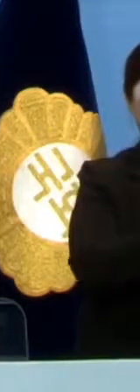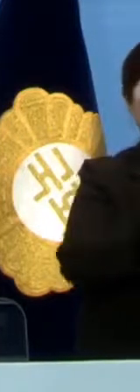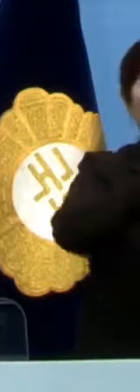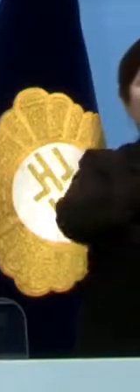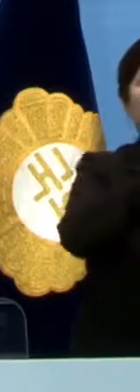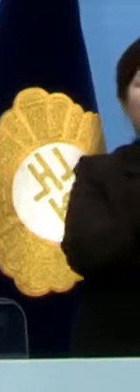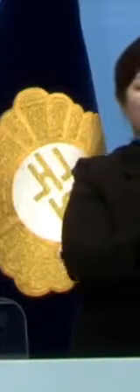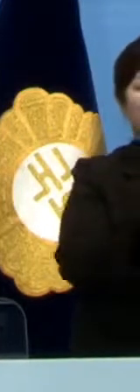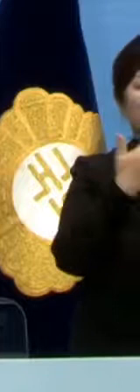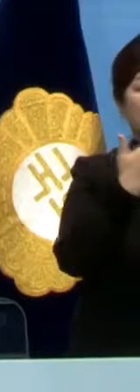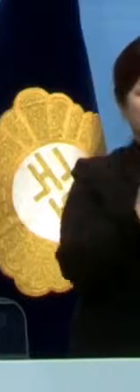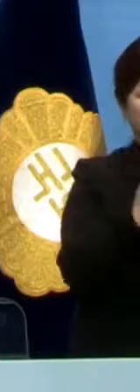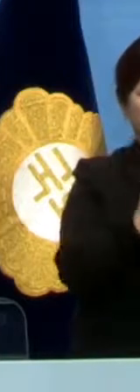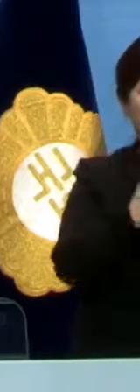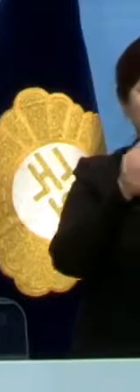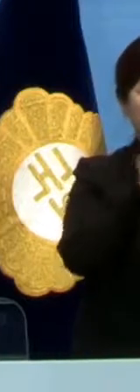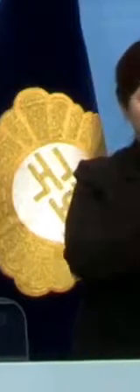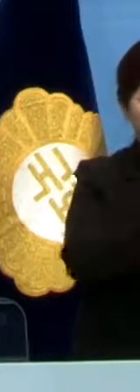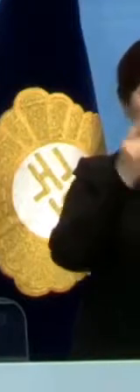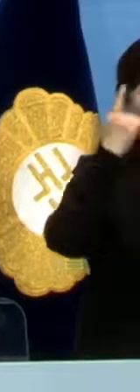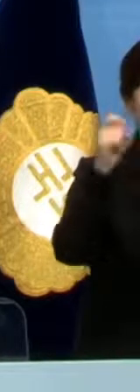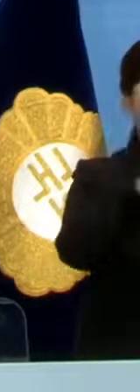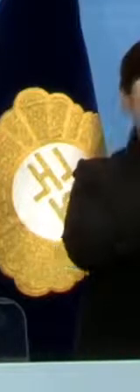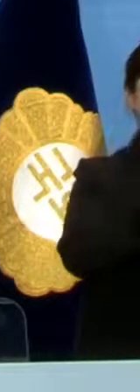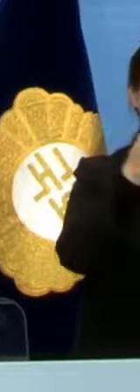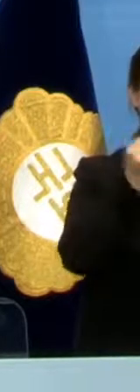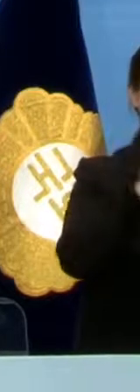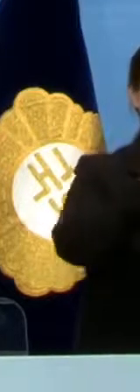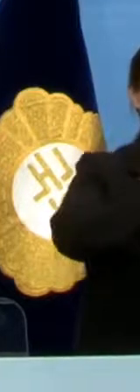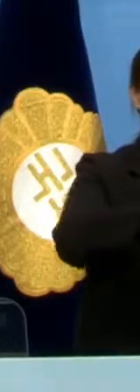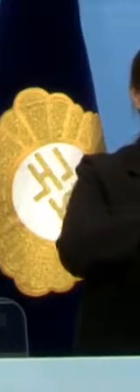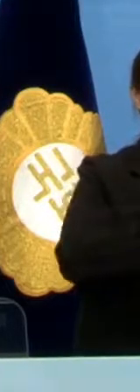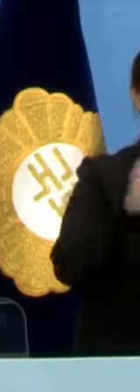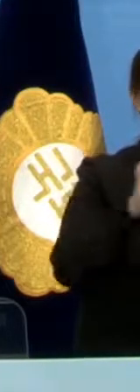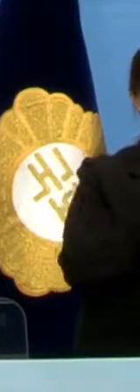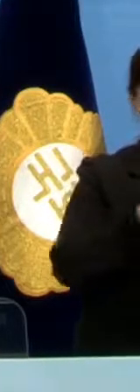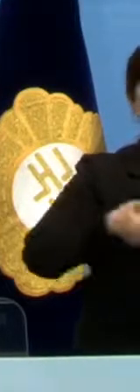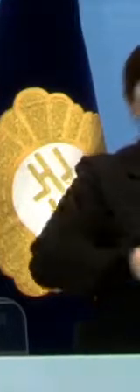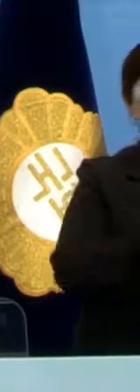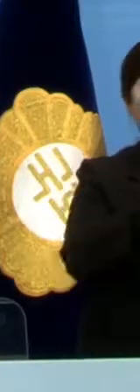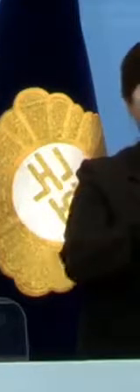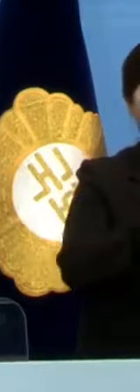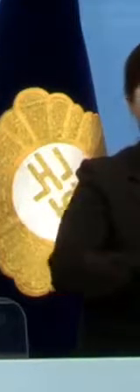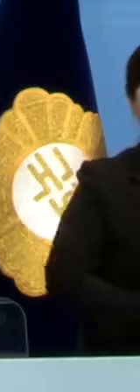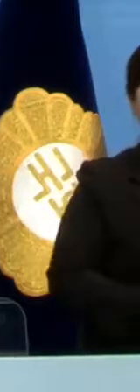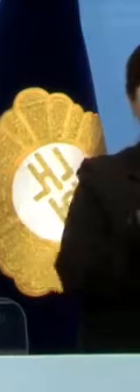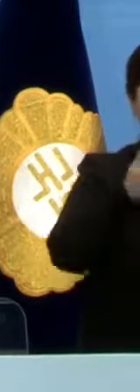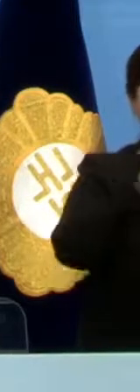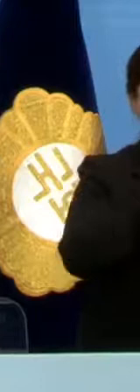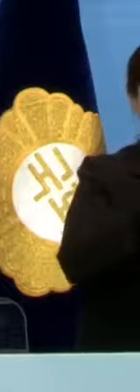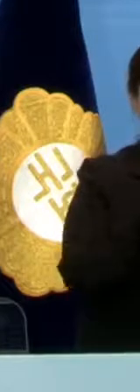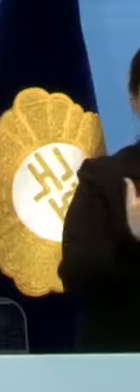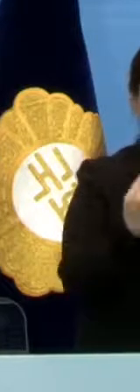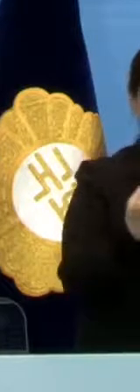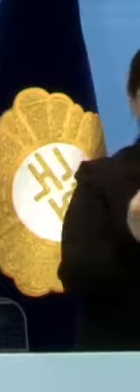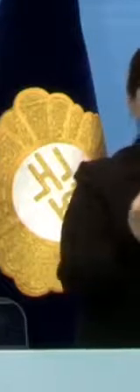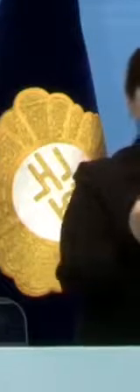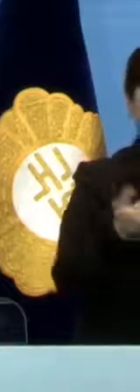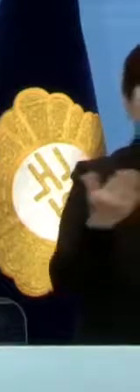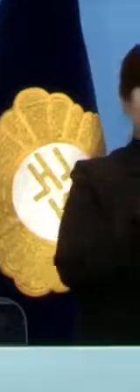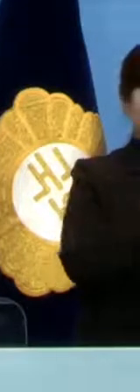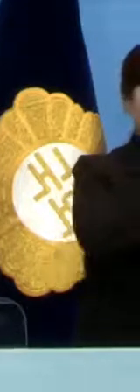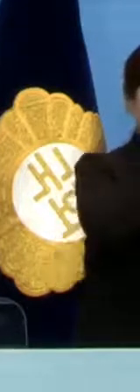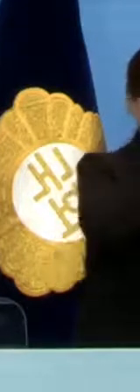그만큼 저한테 친구도 추억도 가장 많은 또 다른 마음의 고향이라고 할 수 있겠습니다. 하지만 저처럼 취직이